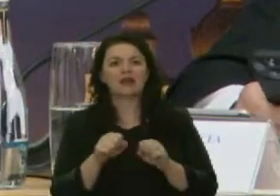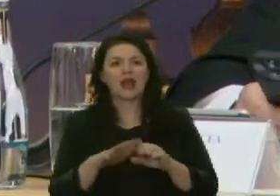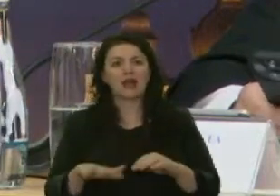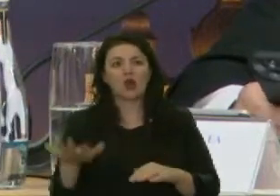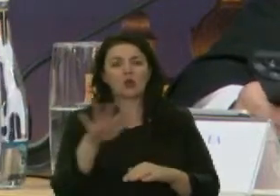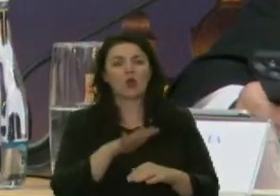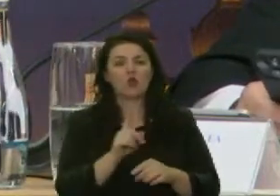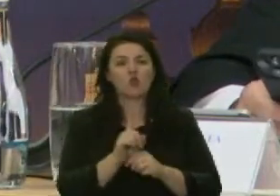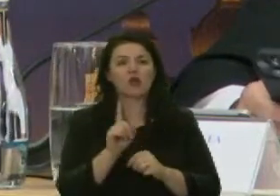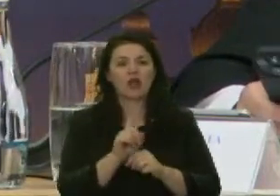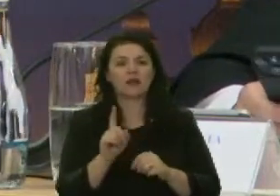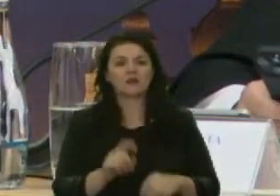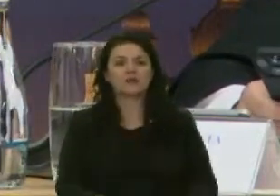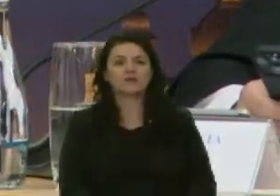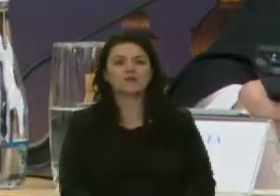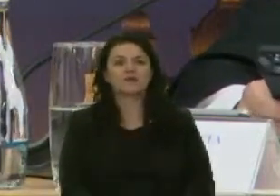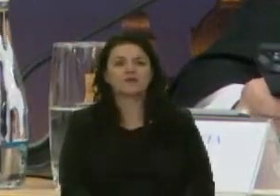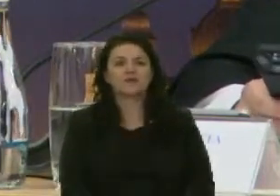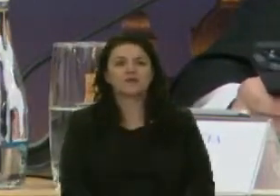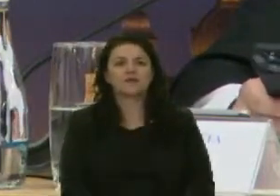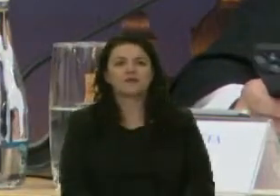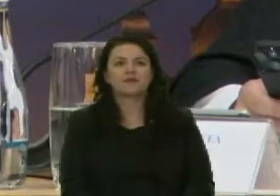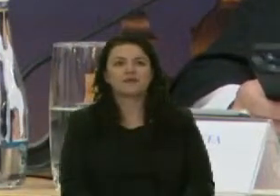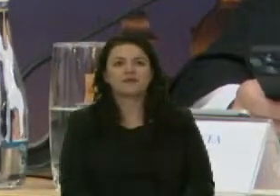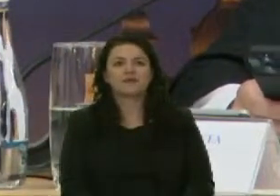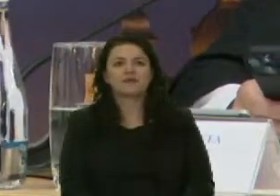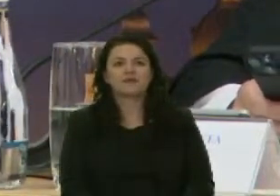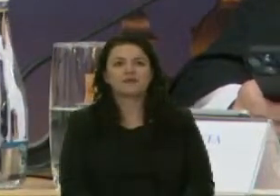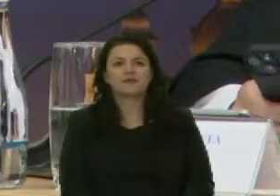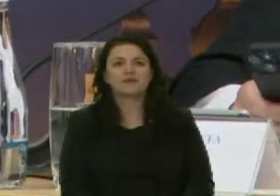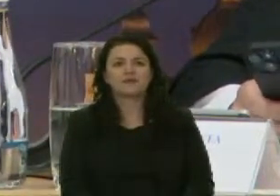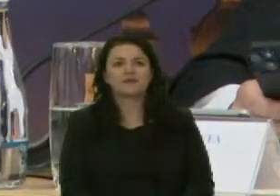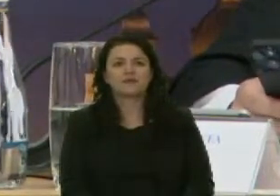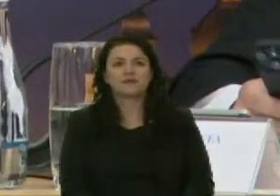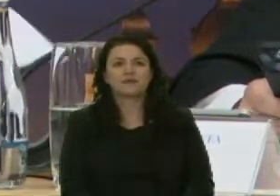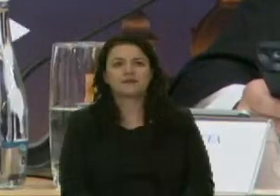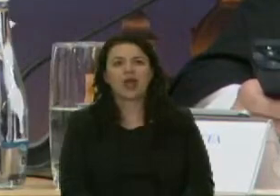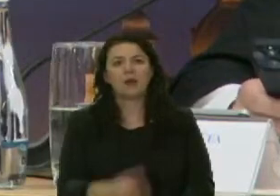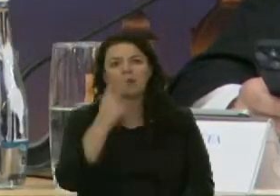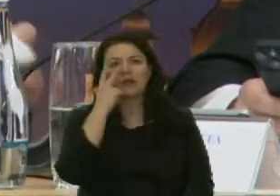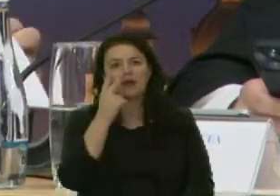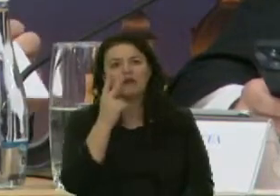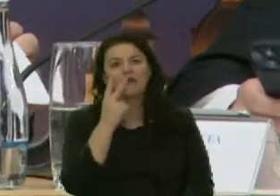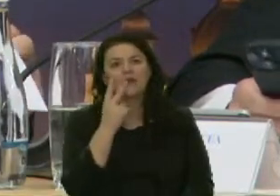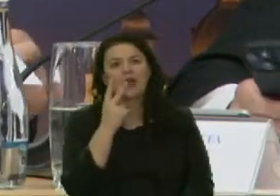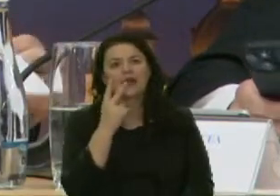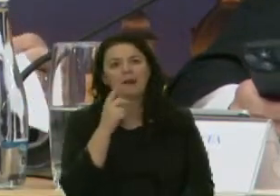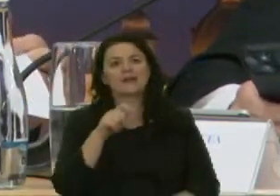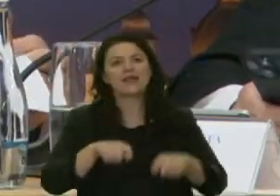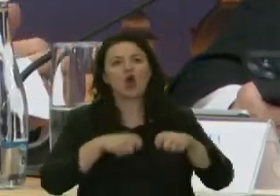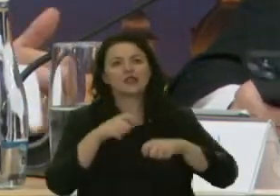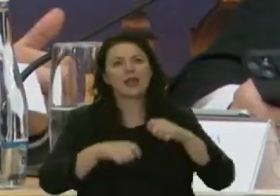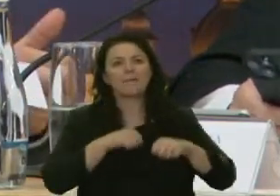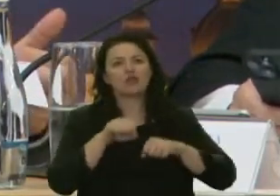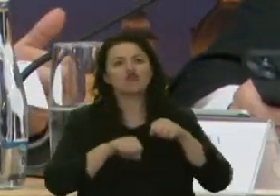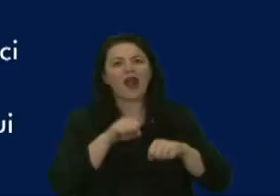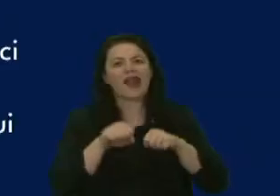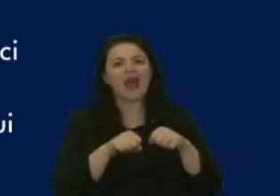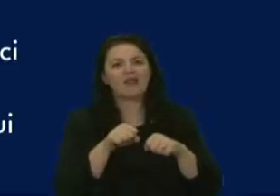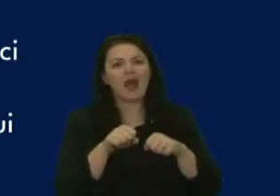unor asemenea lucrări în privința căminului în pistelor de biciclete pentru că le avem acolo